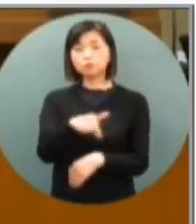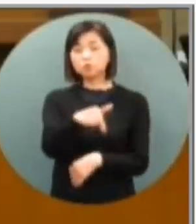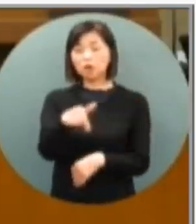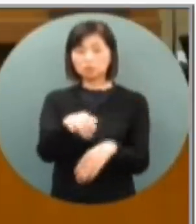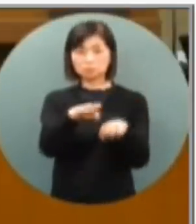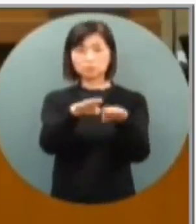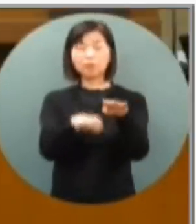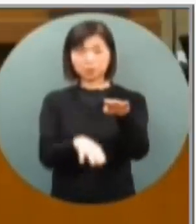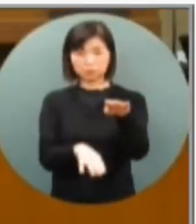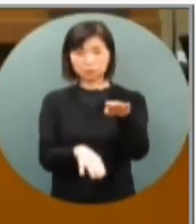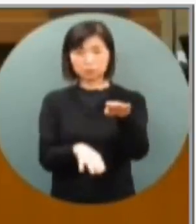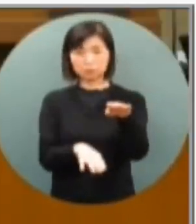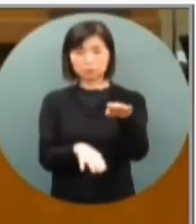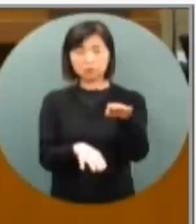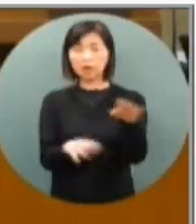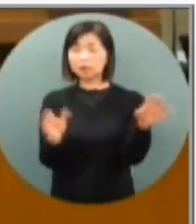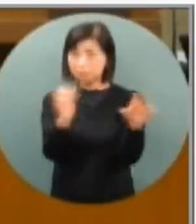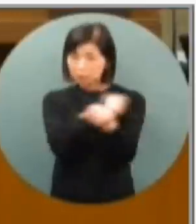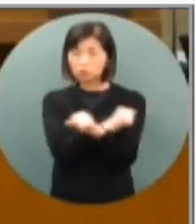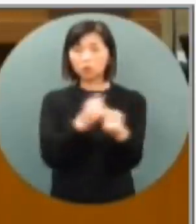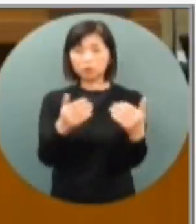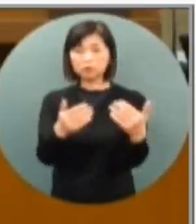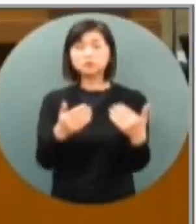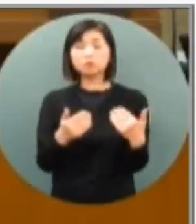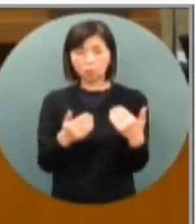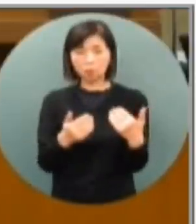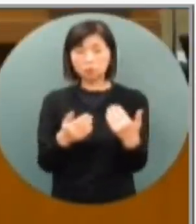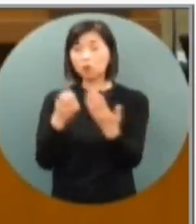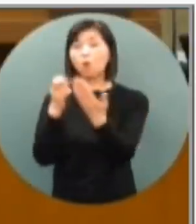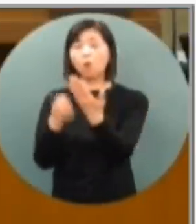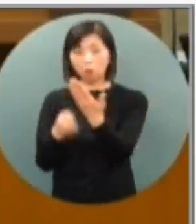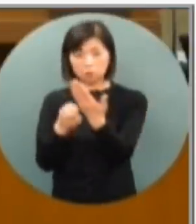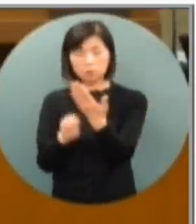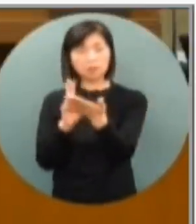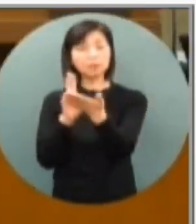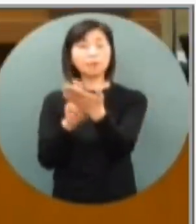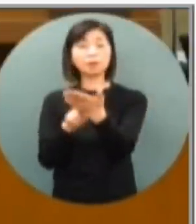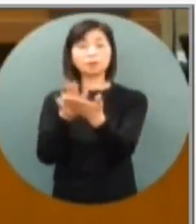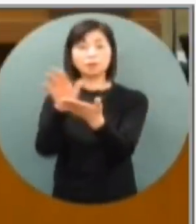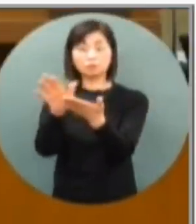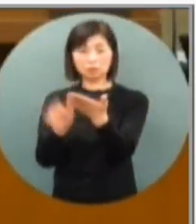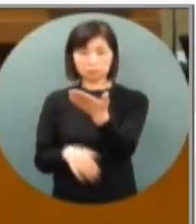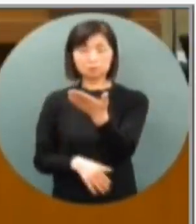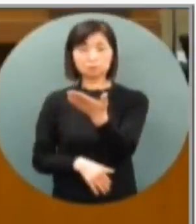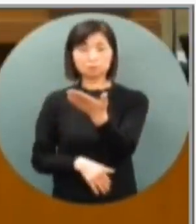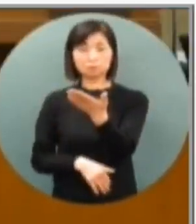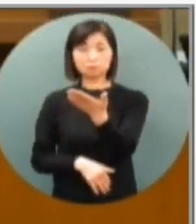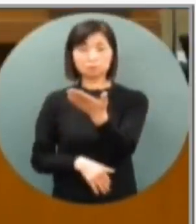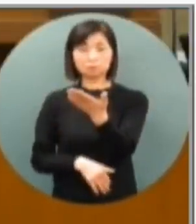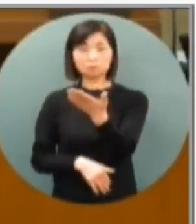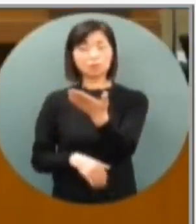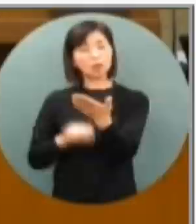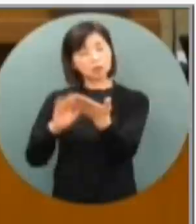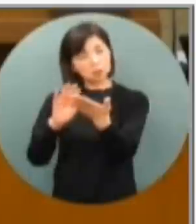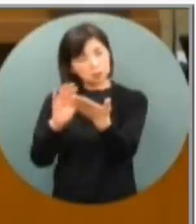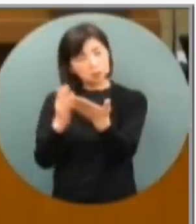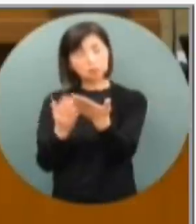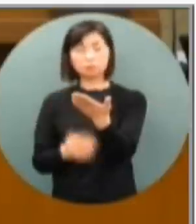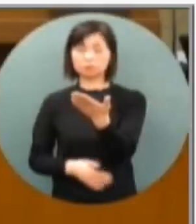別は解消されなければならないものと法律上も決められているものでもございますが、残念